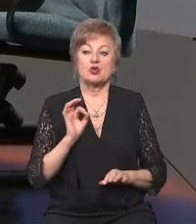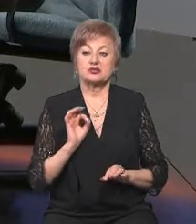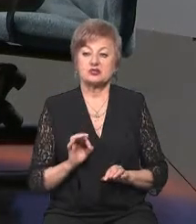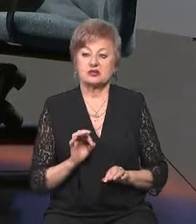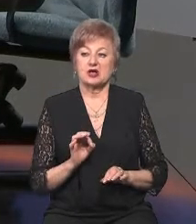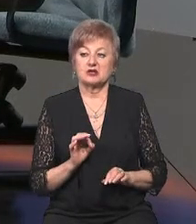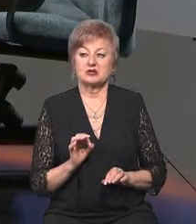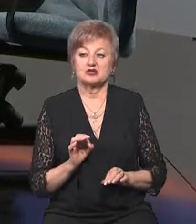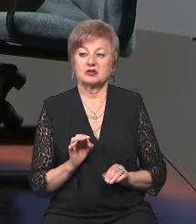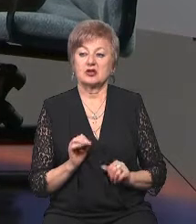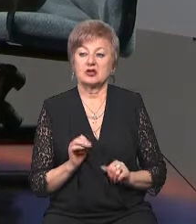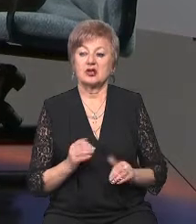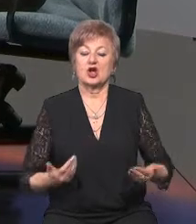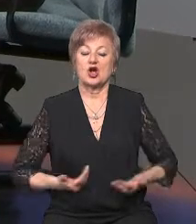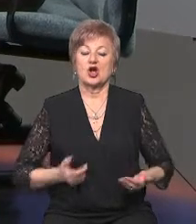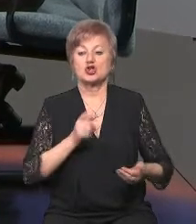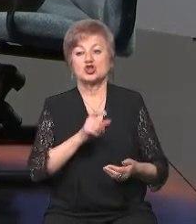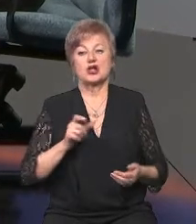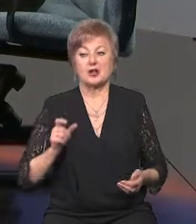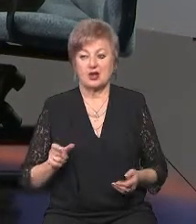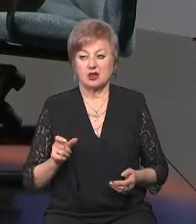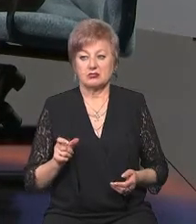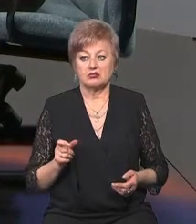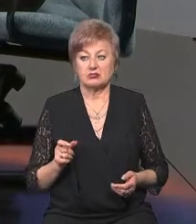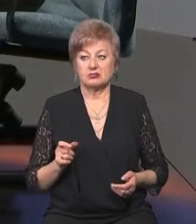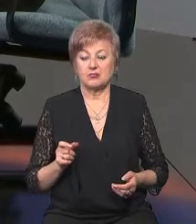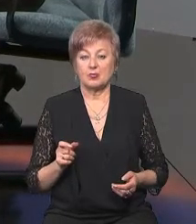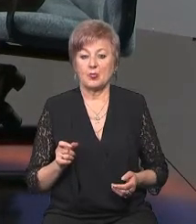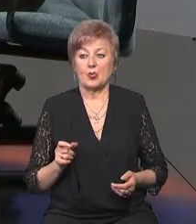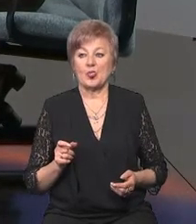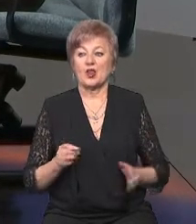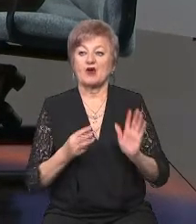80-85% жителів. Тобто